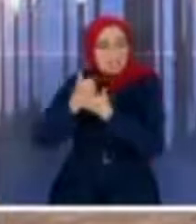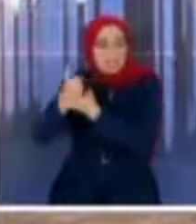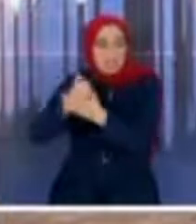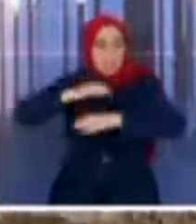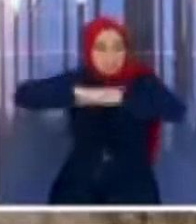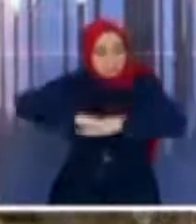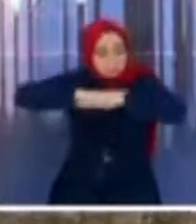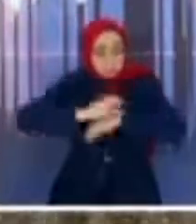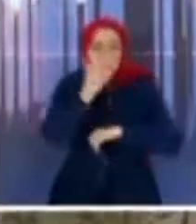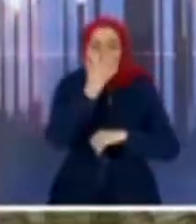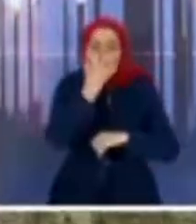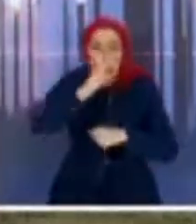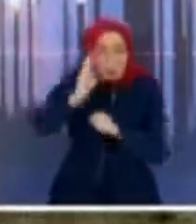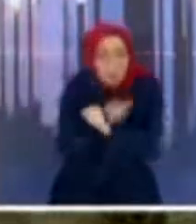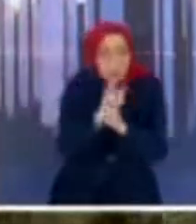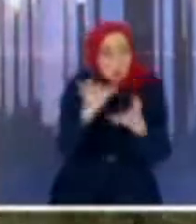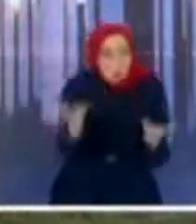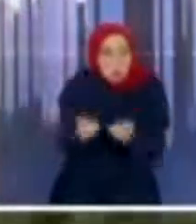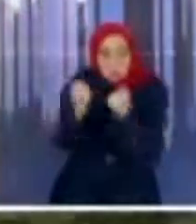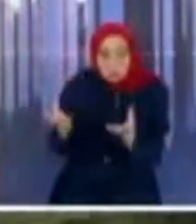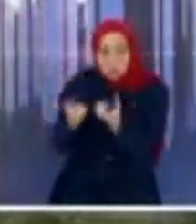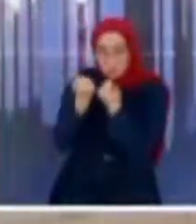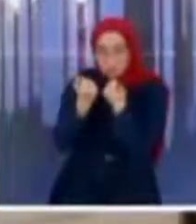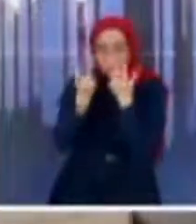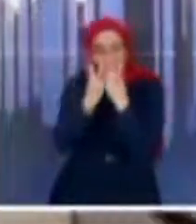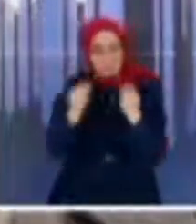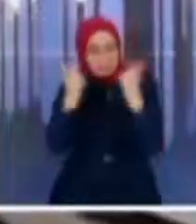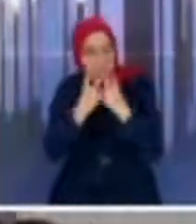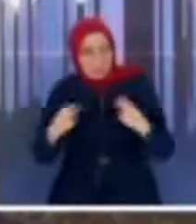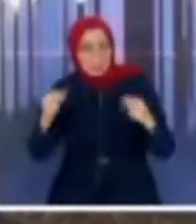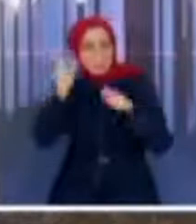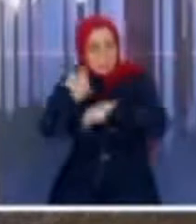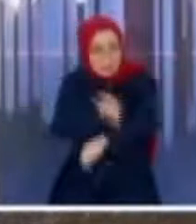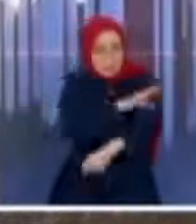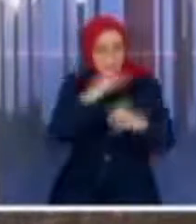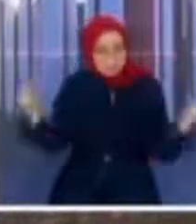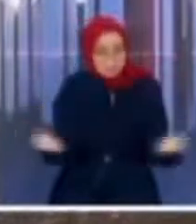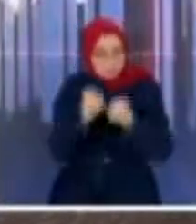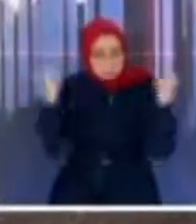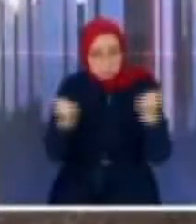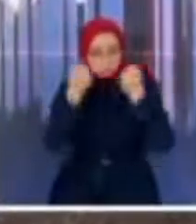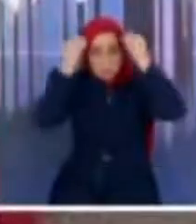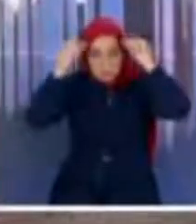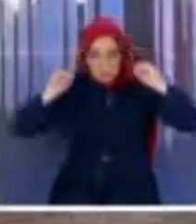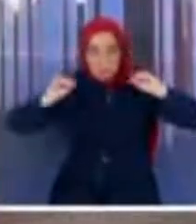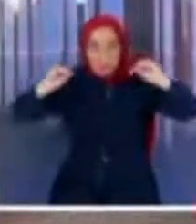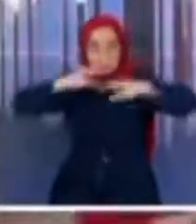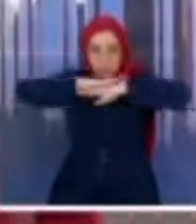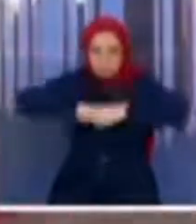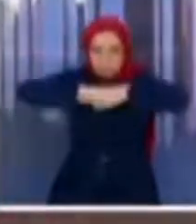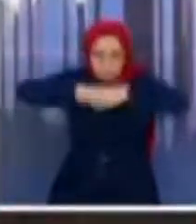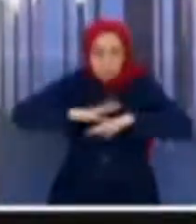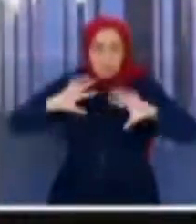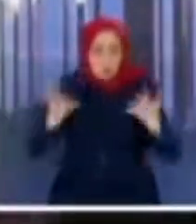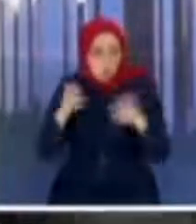الإسعافات الأولية في ولايتهم، إضافة إلى تكثيف الحملات التحسيسية لنشر ثقافة الإسعافات الأولية